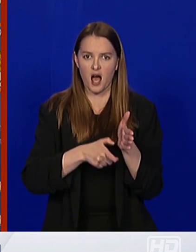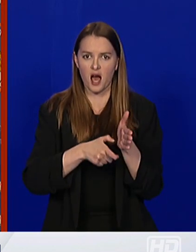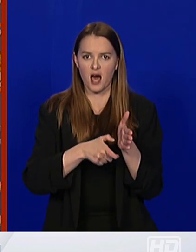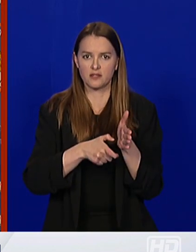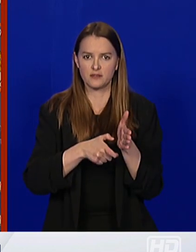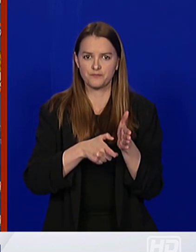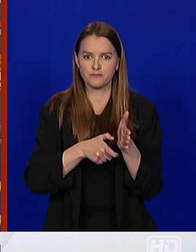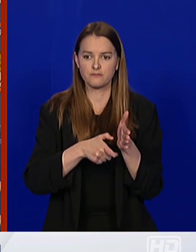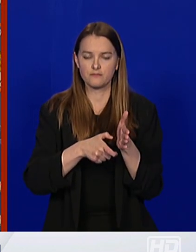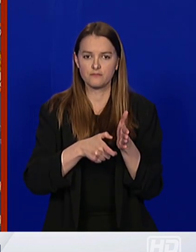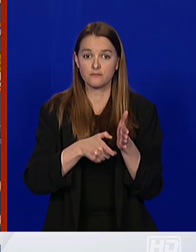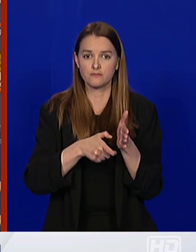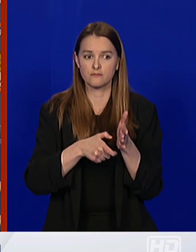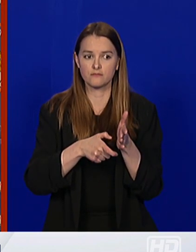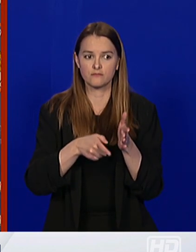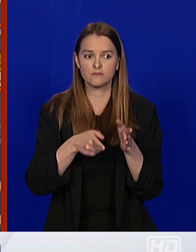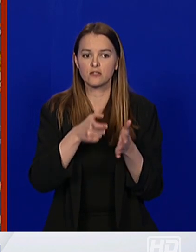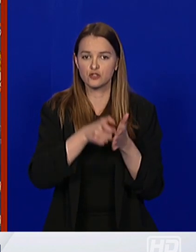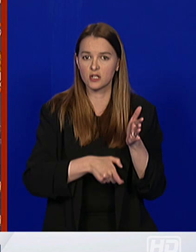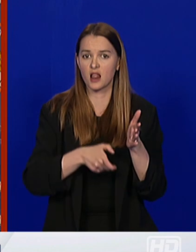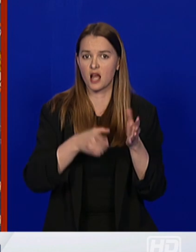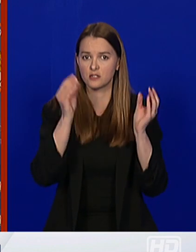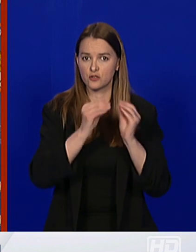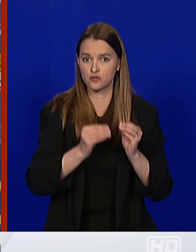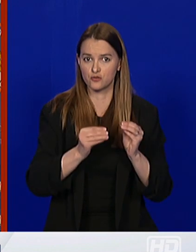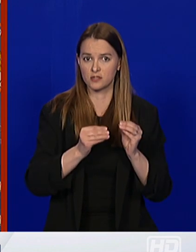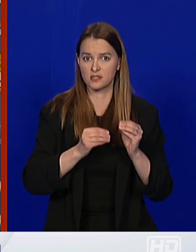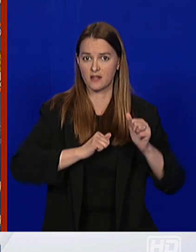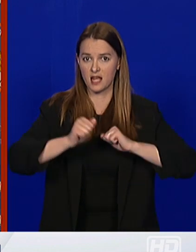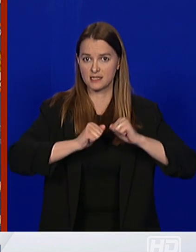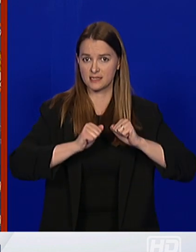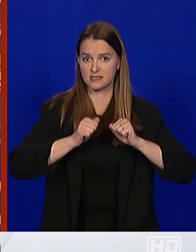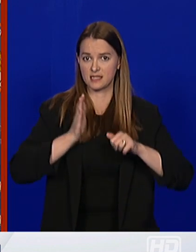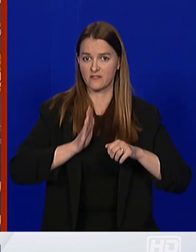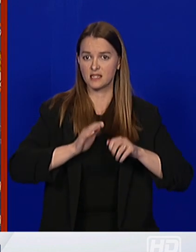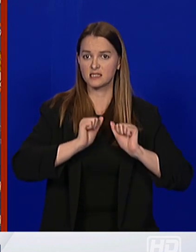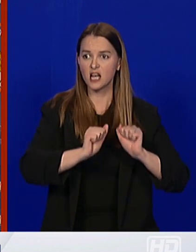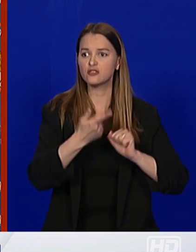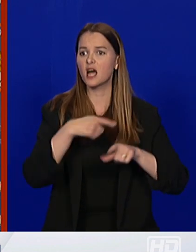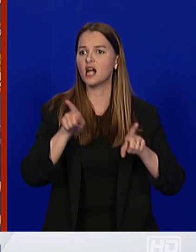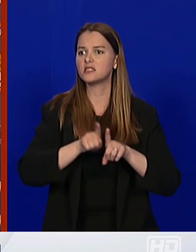odnosno dio sustava ravnateljstva civilne zaštite, nego brojne druge